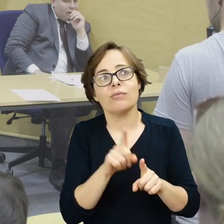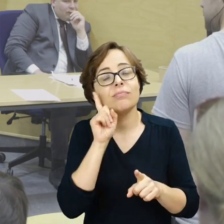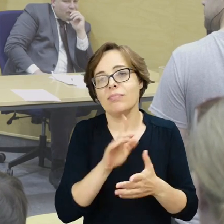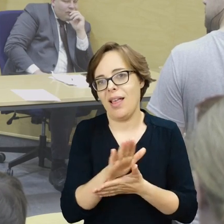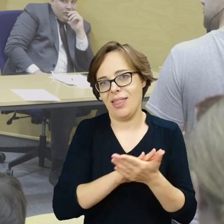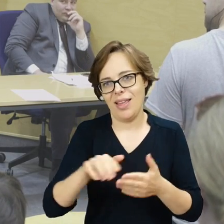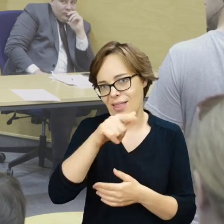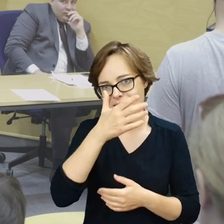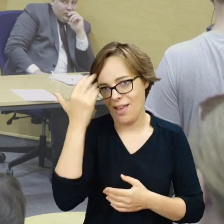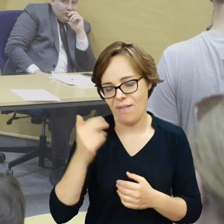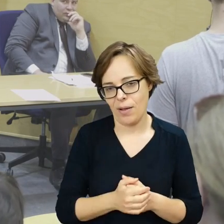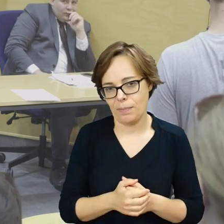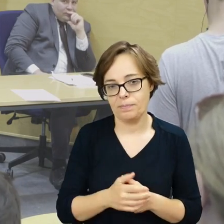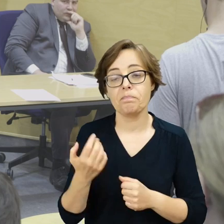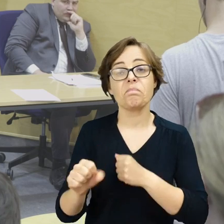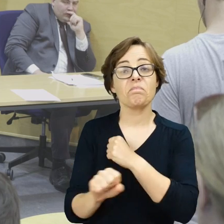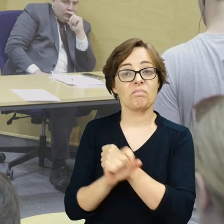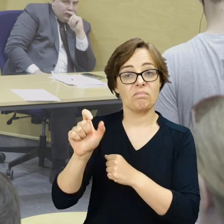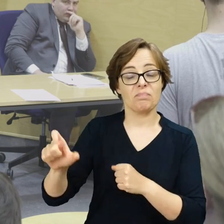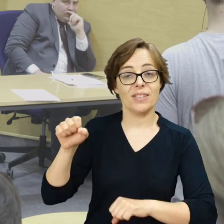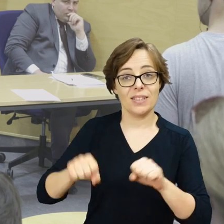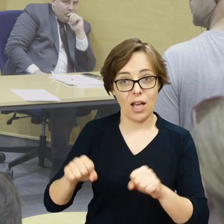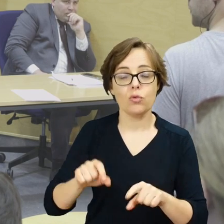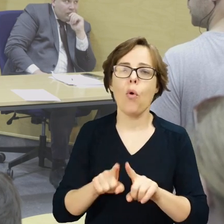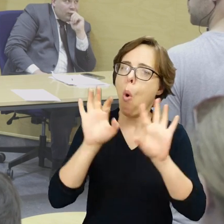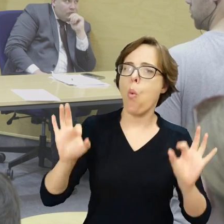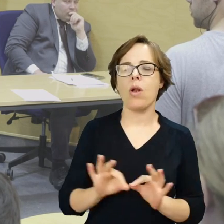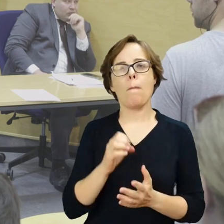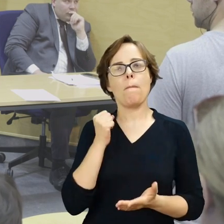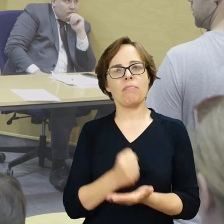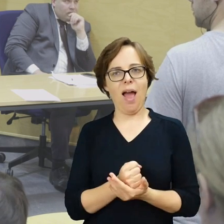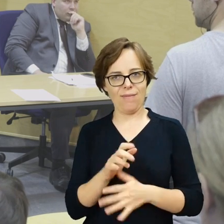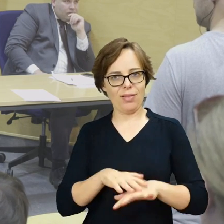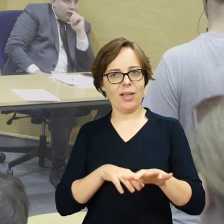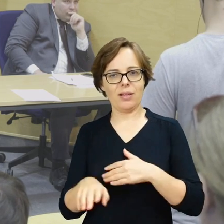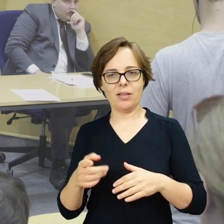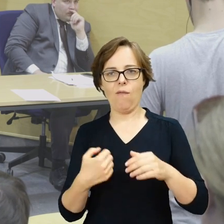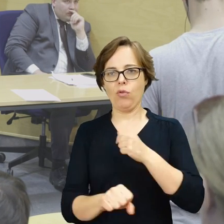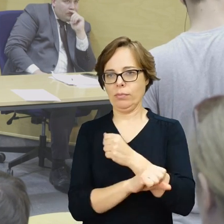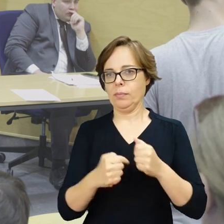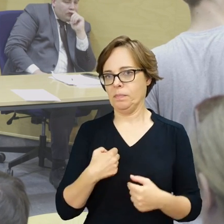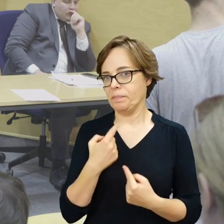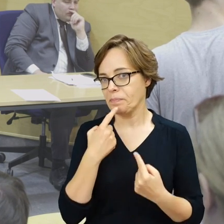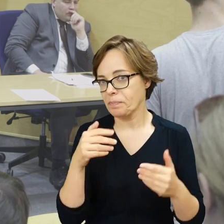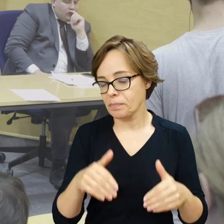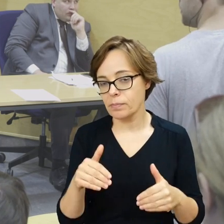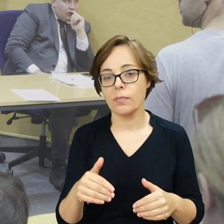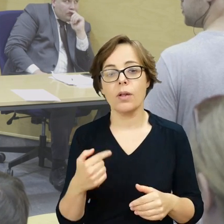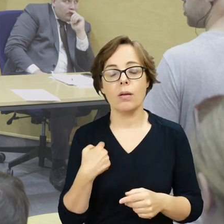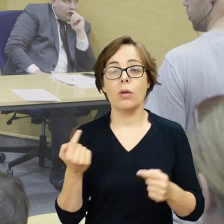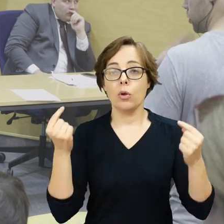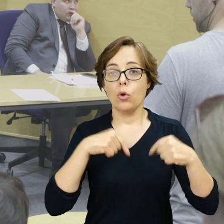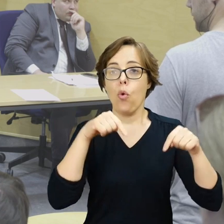Mówiąc w imieniu sędziów i w imieniu prawników, przychodzimy na Uniwersytet Wrocławski, na